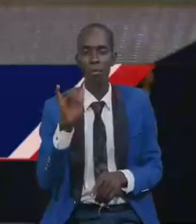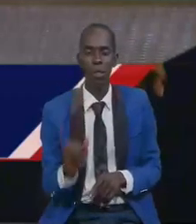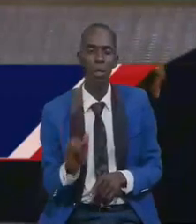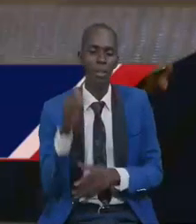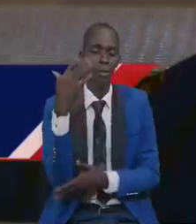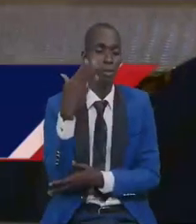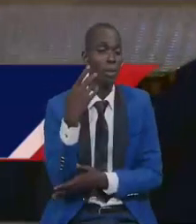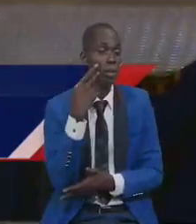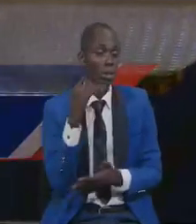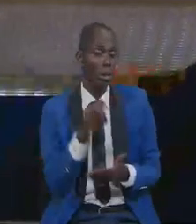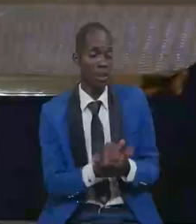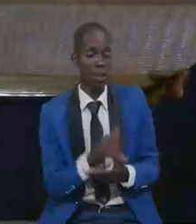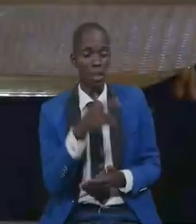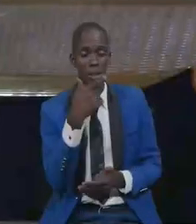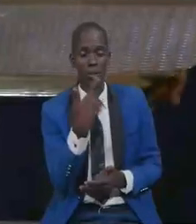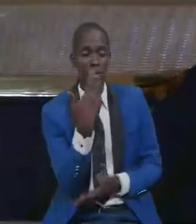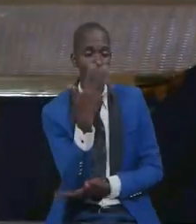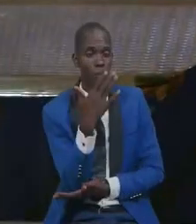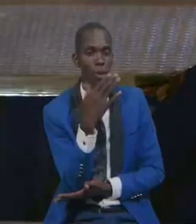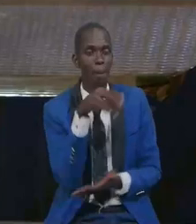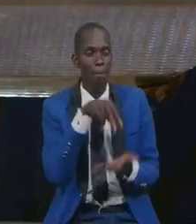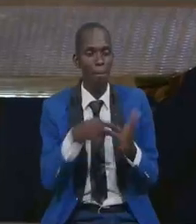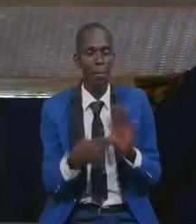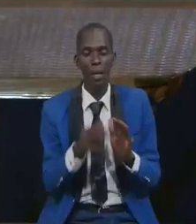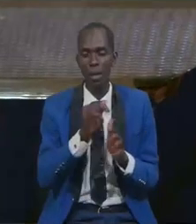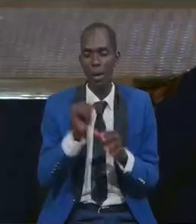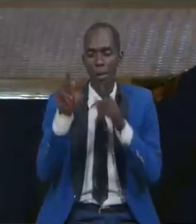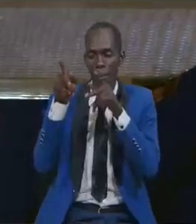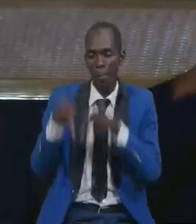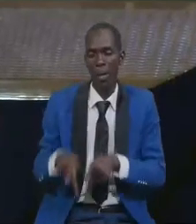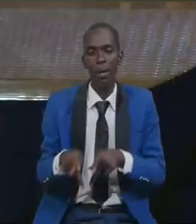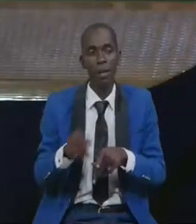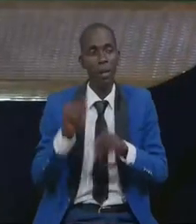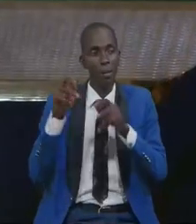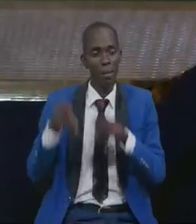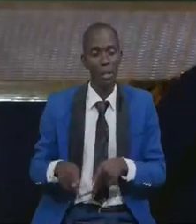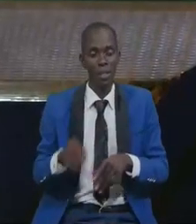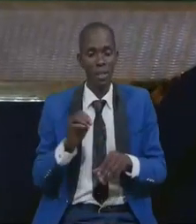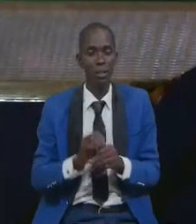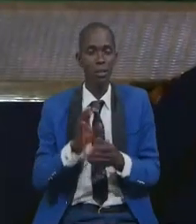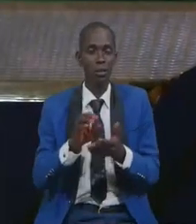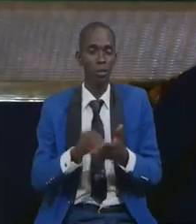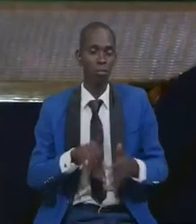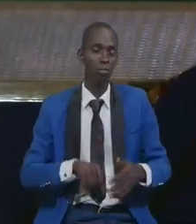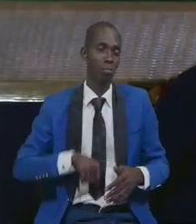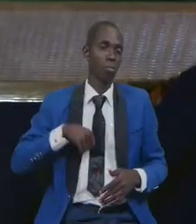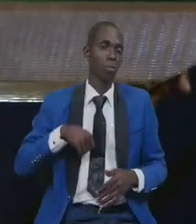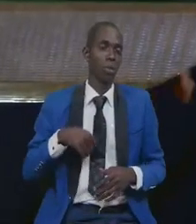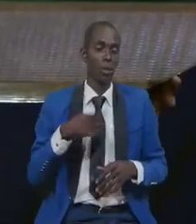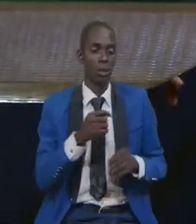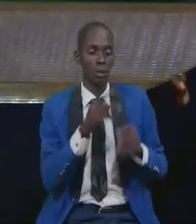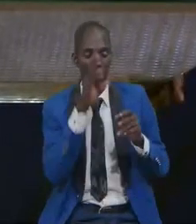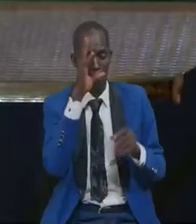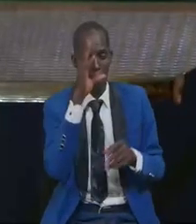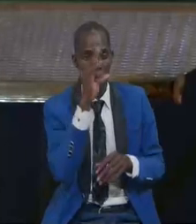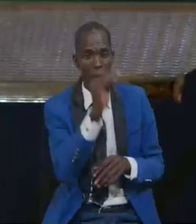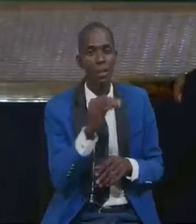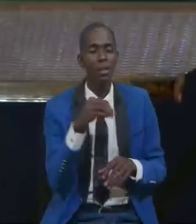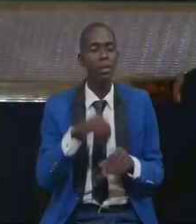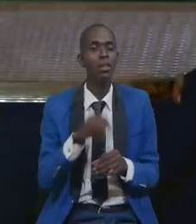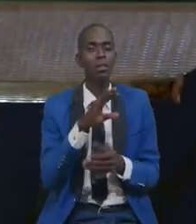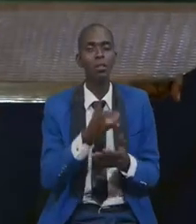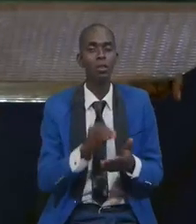L'arbre ici représente l'homme. L'homme dans son orgueil. L'homme dans sa déification. L'homme qui se fait Dieu pour les gens. L'homme